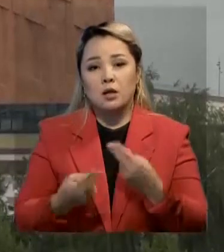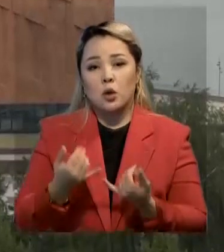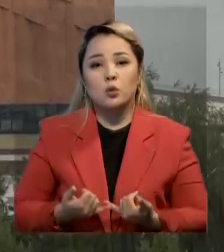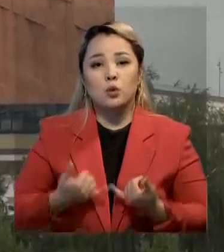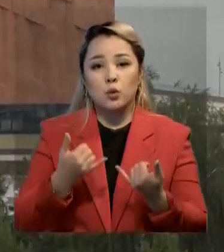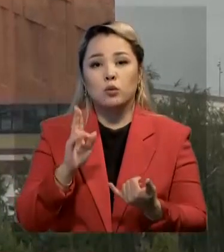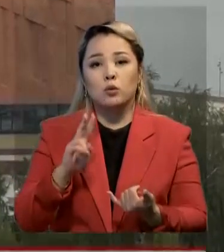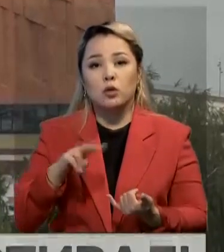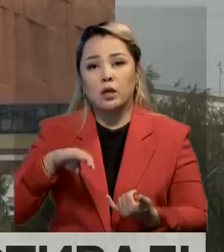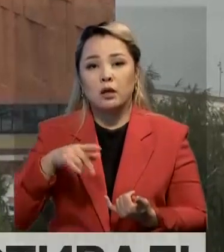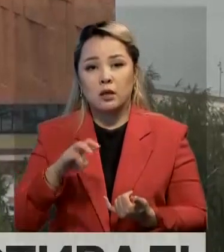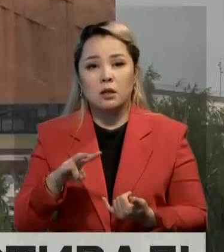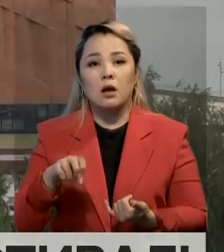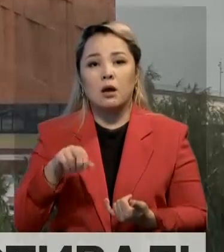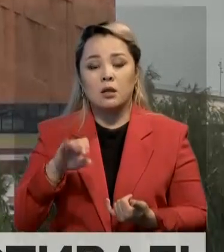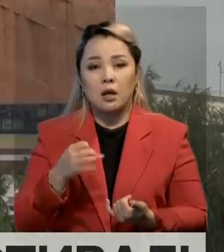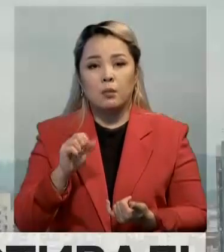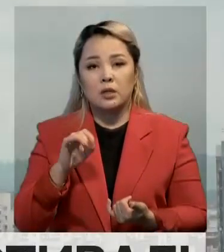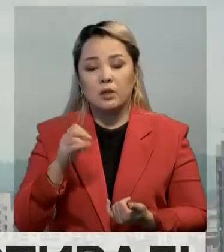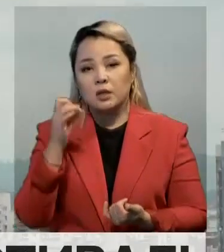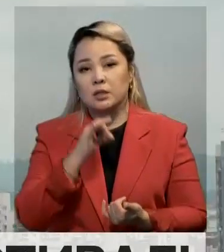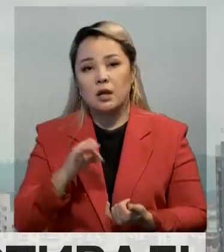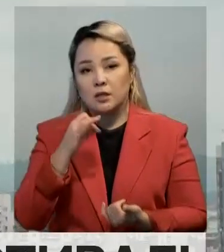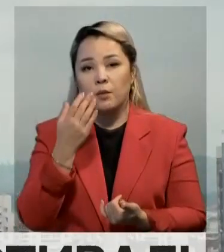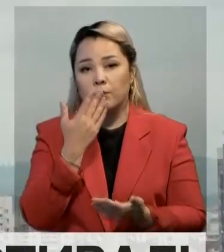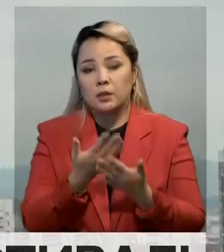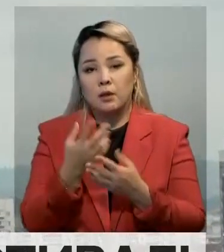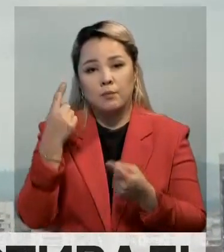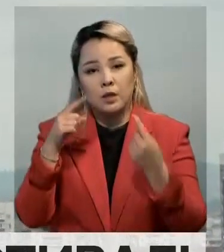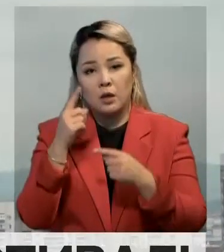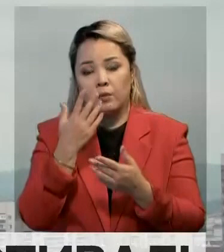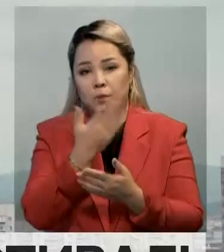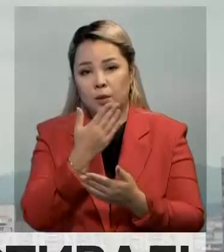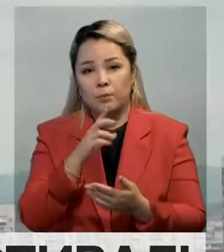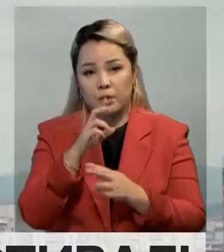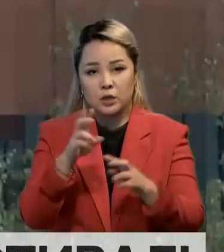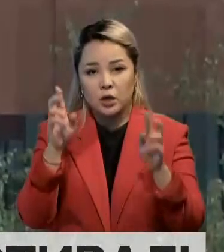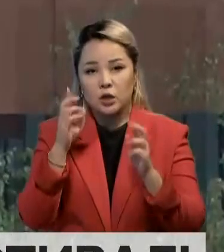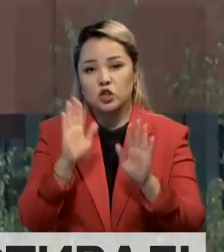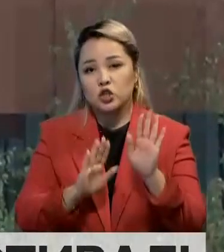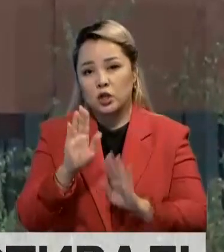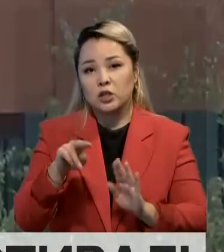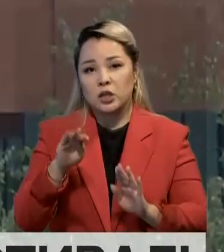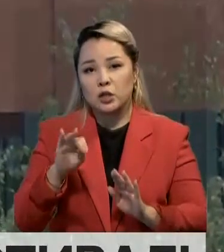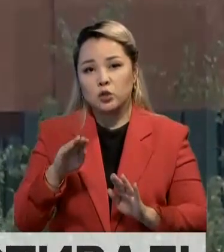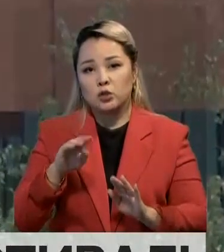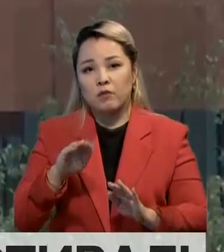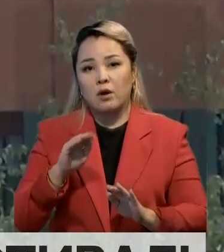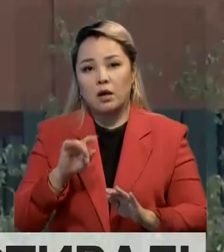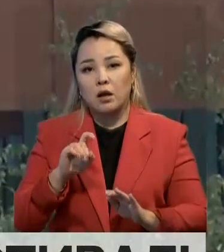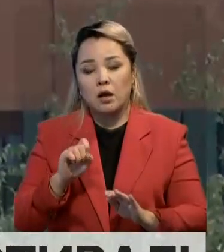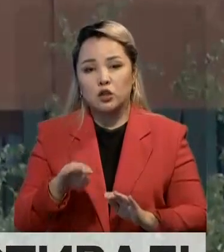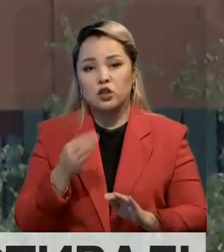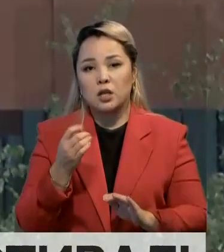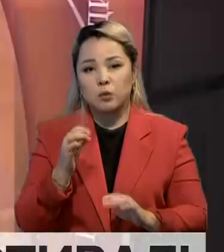Соның бірі Күлтегін, Адай Абілдиновтың тарихи анимациялық фильмі. Британдық режиссер Джесси Джонсонның Фархат Шариповтың